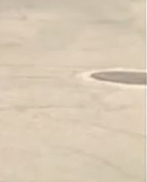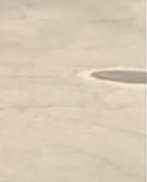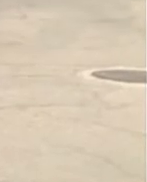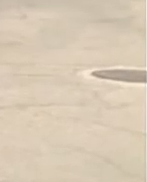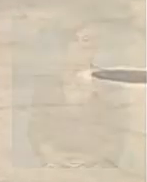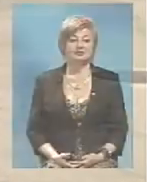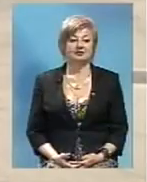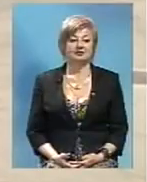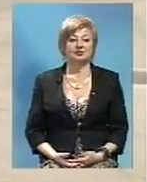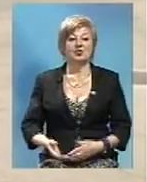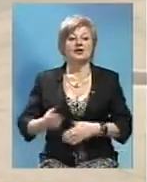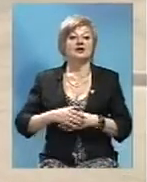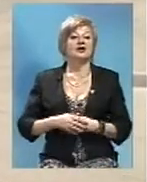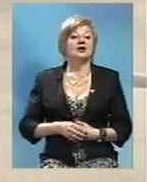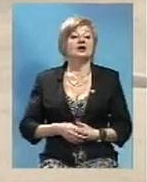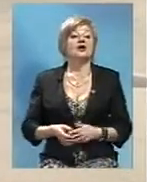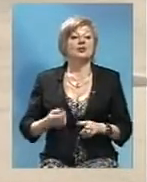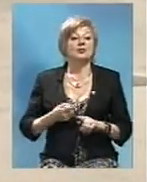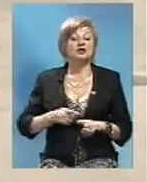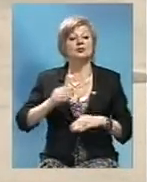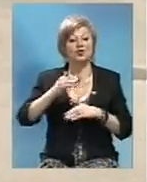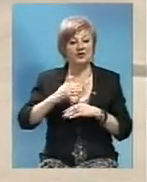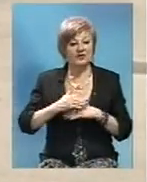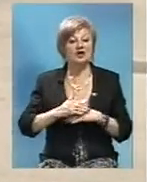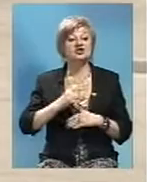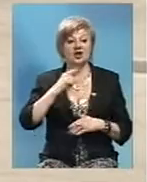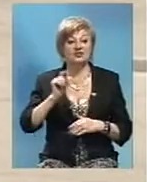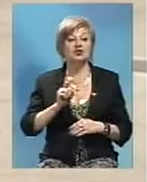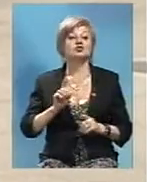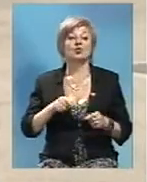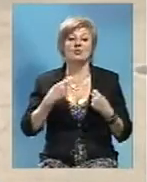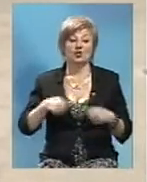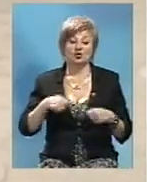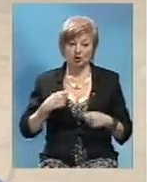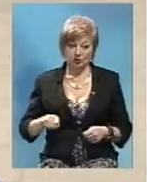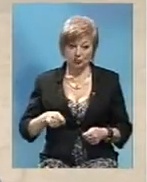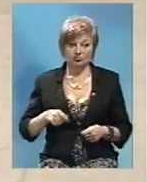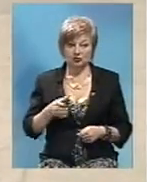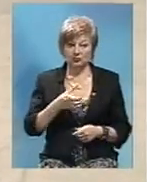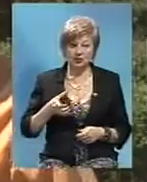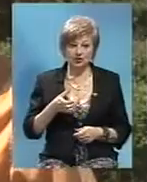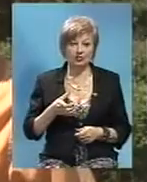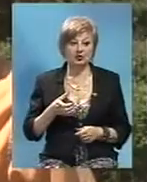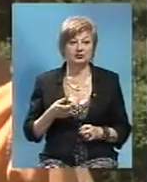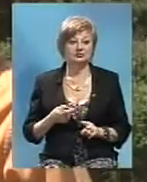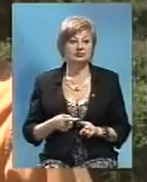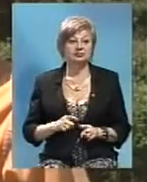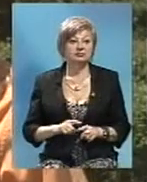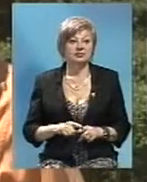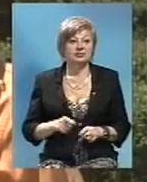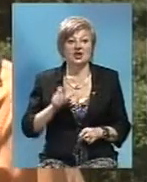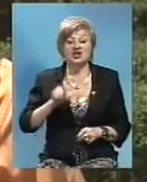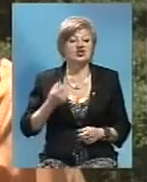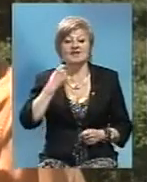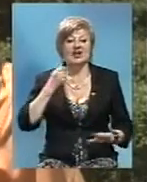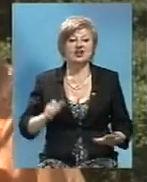вечером нельзя выйти на улицу. Поэтому правильно делают, что с вечера не продают и до утра. А утром пусть торгуют. Я как человек вообще не